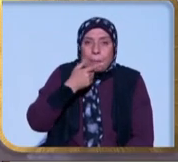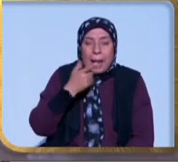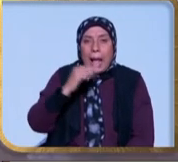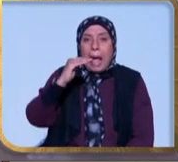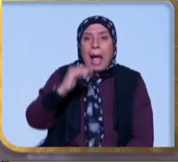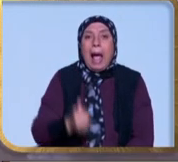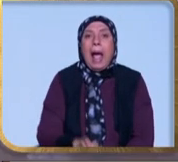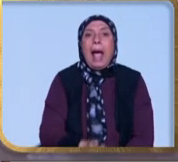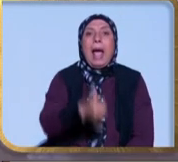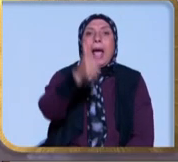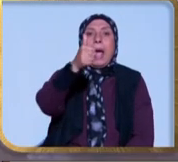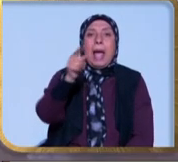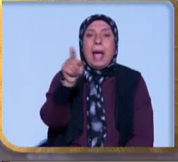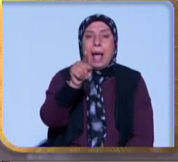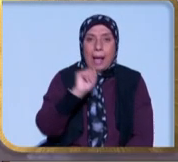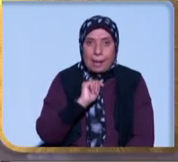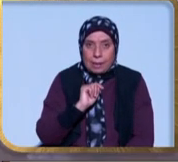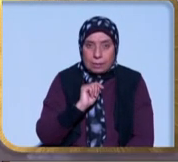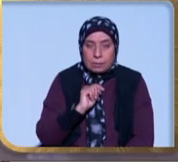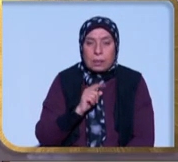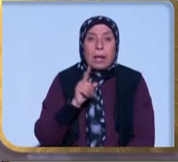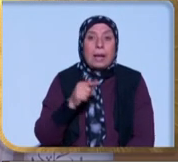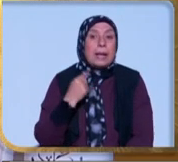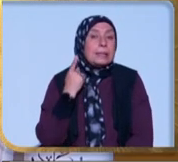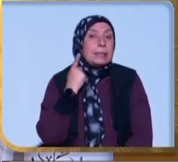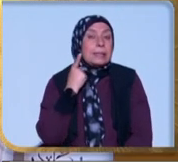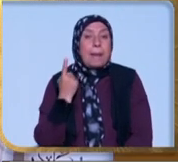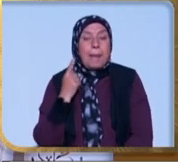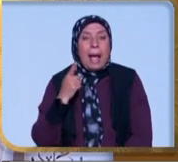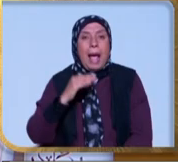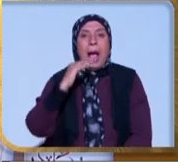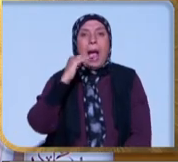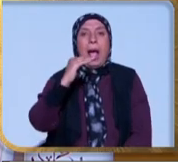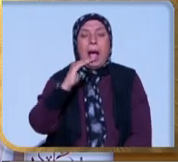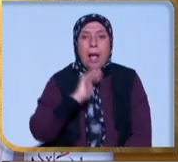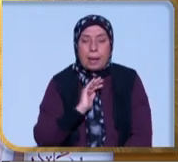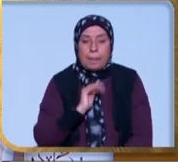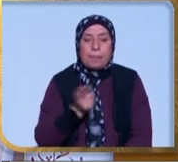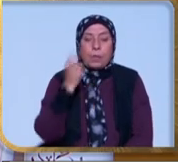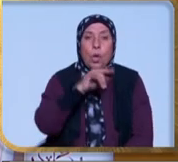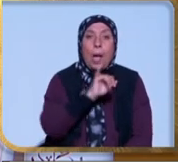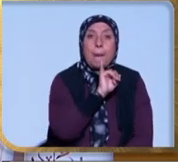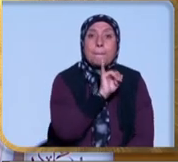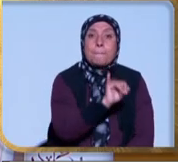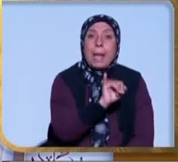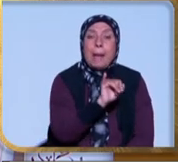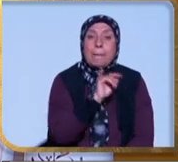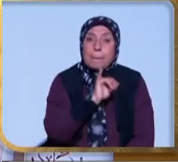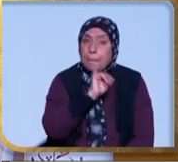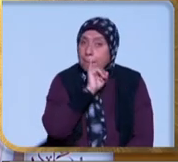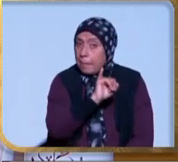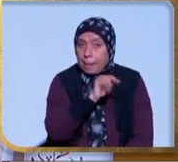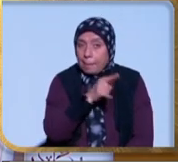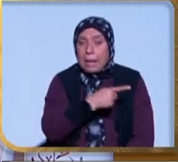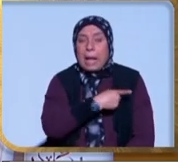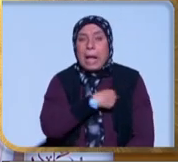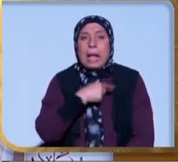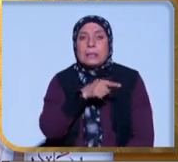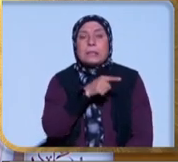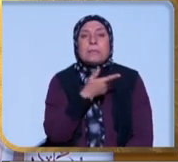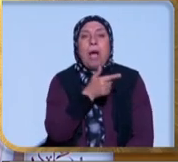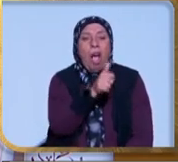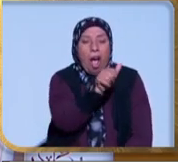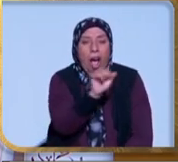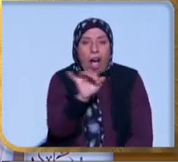هنا حاء ميم، هو ده حاء ده اسم الحرف، ميم ده اسم الحرف. في بقية القرآن